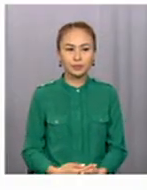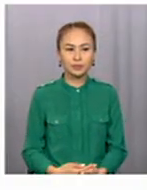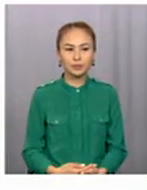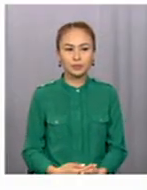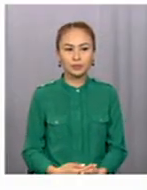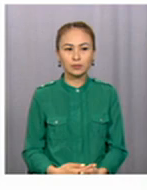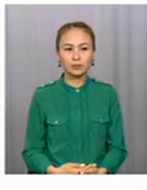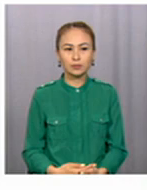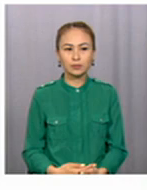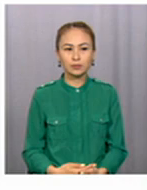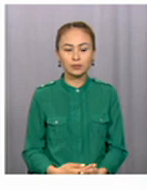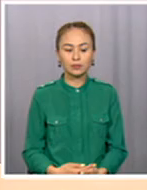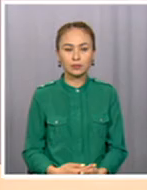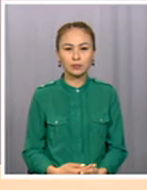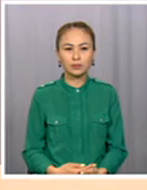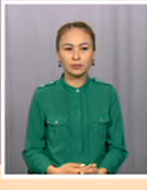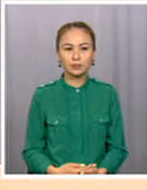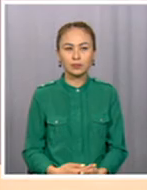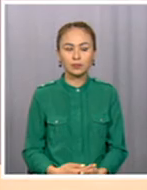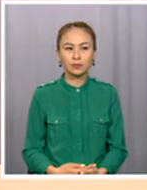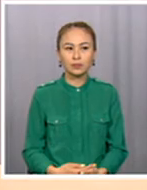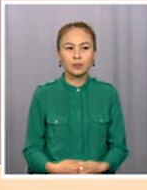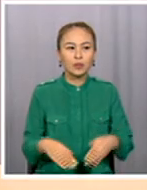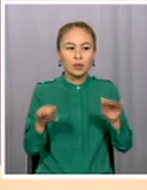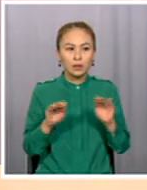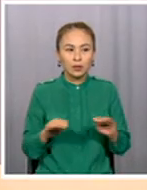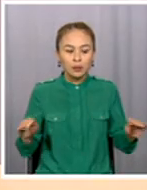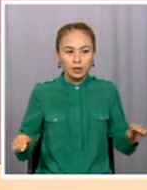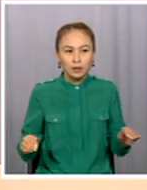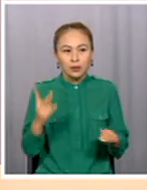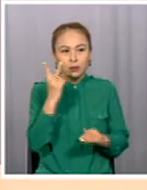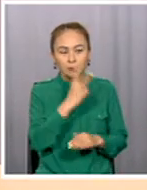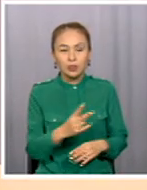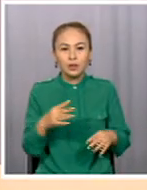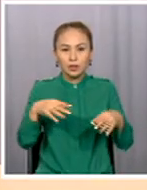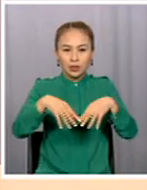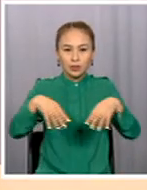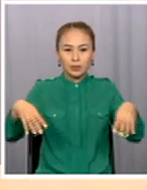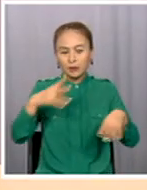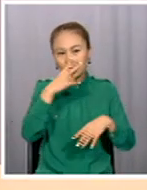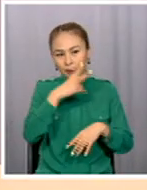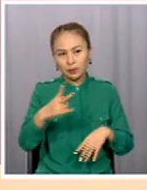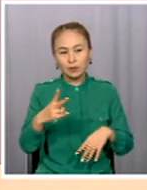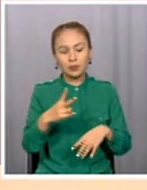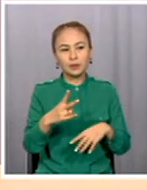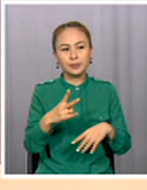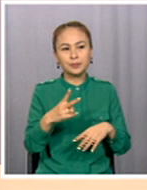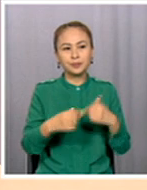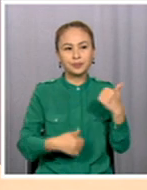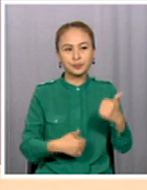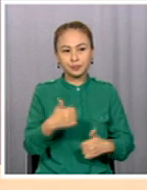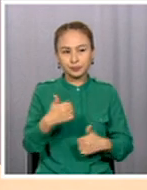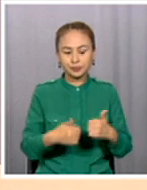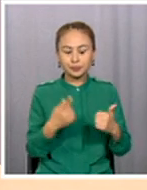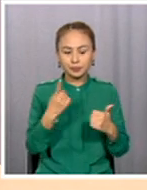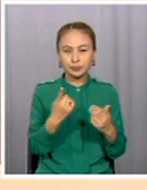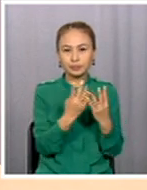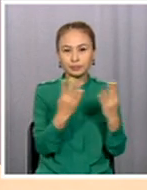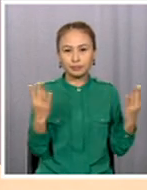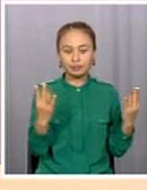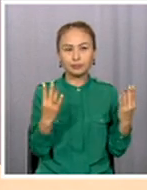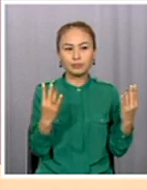Жарайсындар, келесі тапсырмаға назар аударайық. Балалар, енді шарбақты ұзындығы бойынша салыстырып көрейік. Бірінші шарбақтың